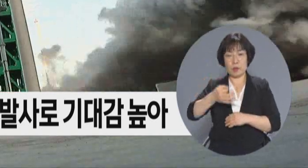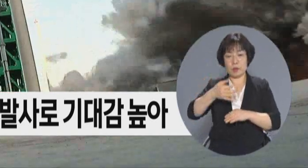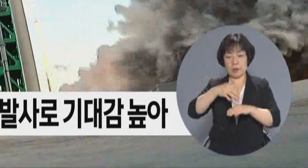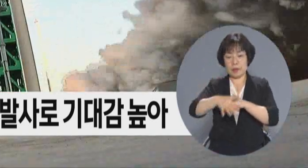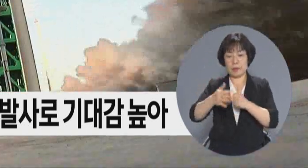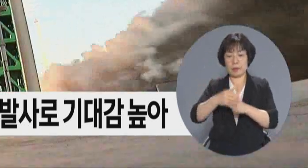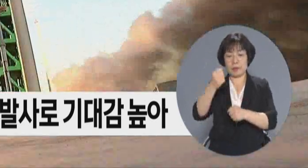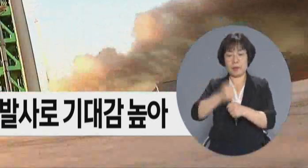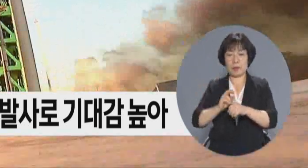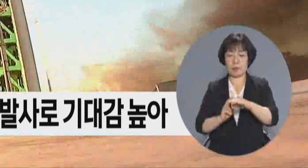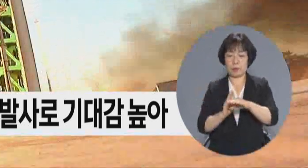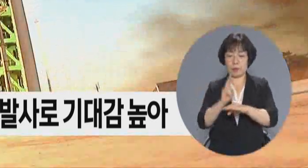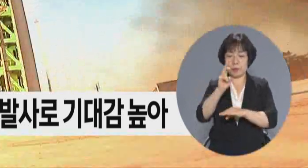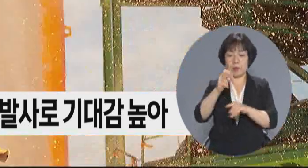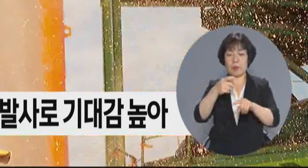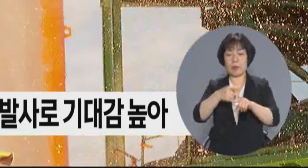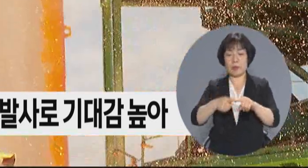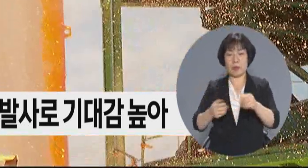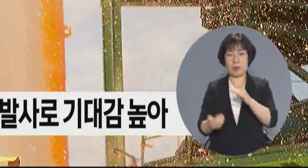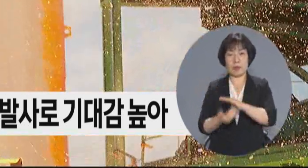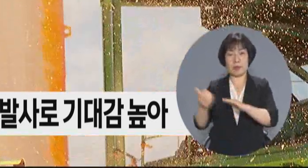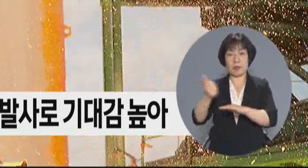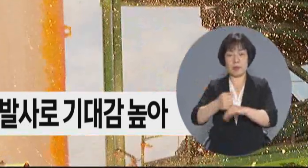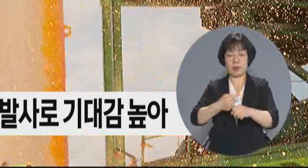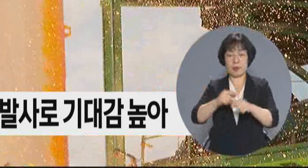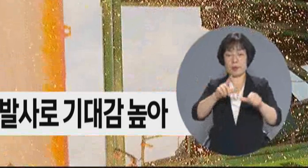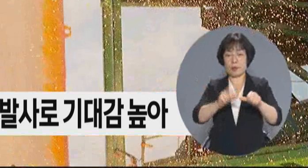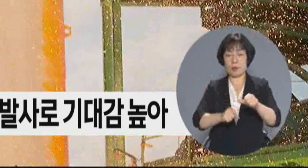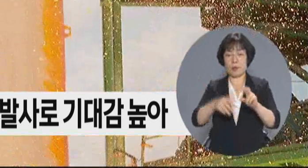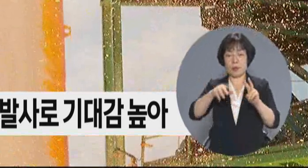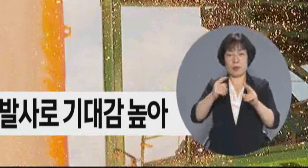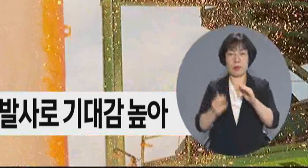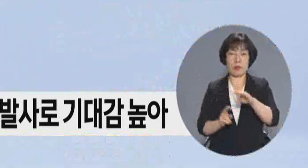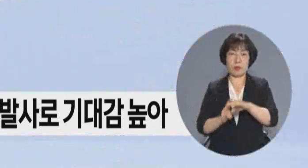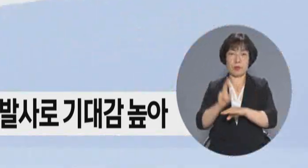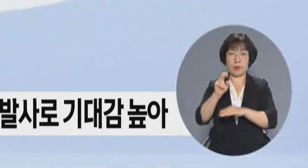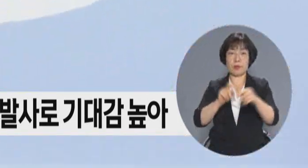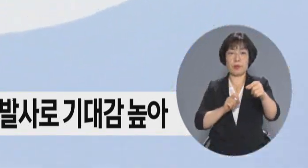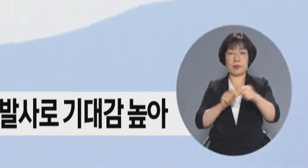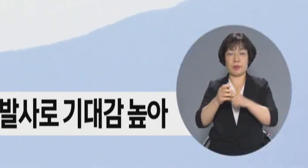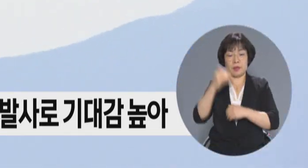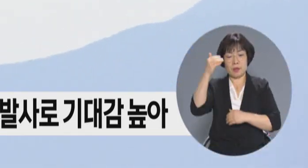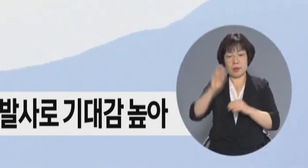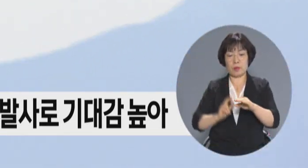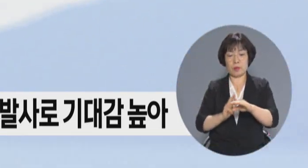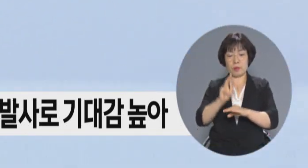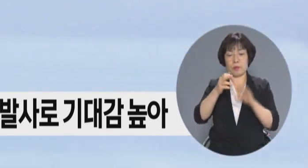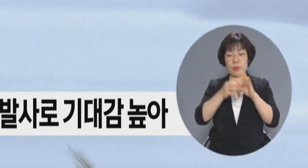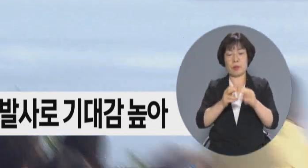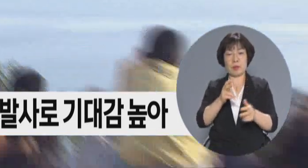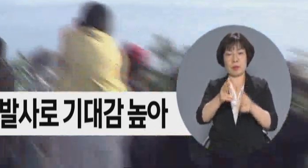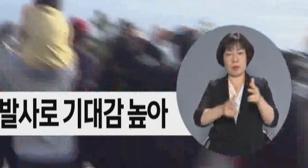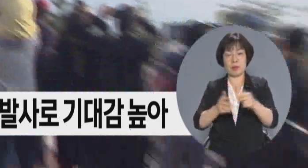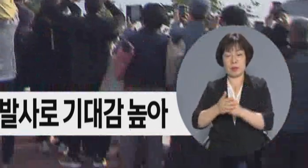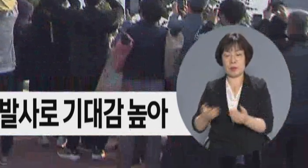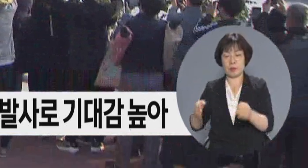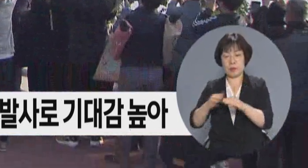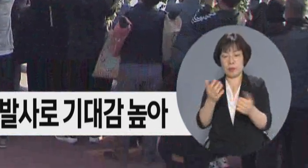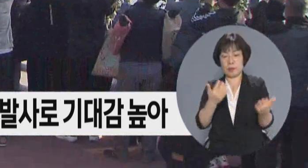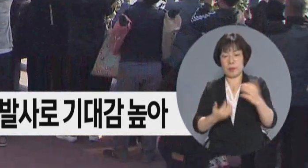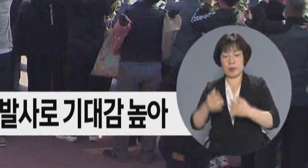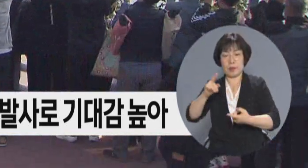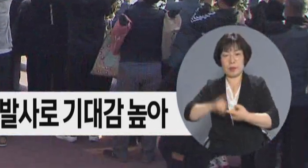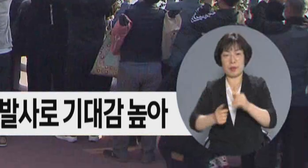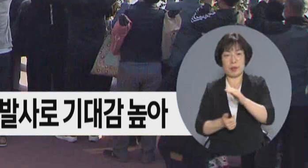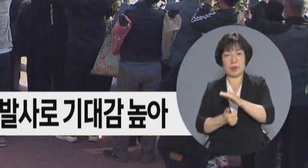발사체 누리호가 절반의 성공을 거두며 내년 5월 2차 발사를 앞두고 있고 항공 우주 관련 산업과 기관 유치에 대한